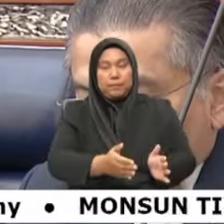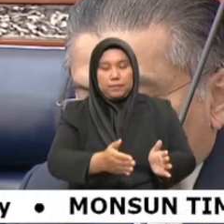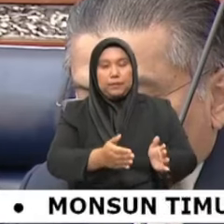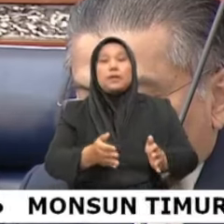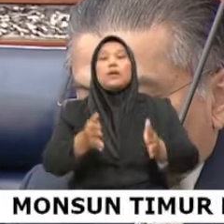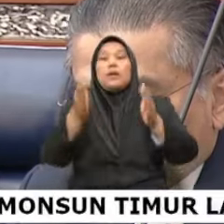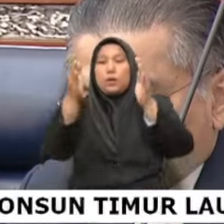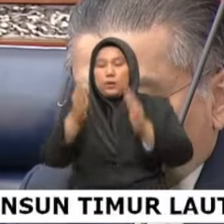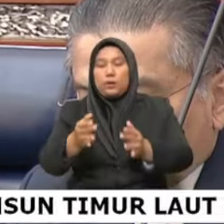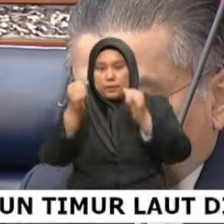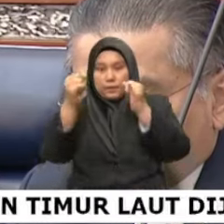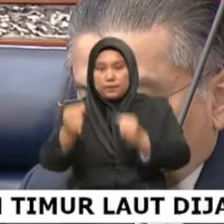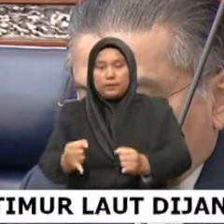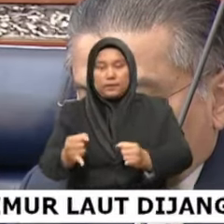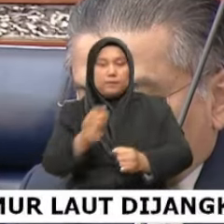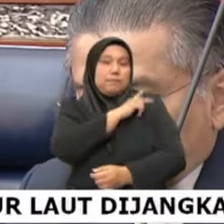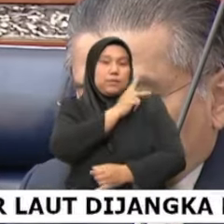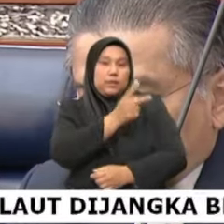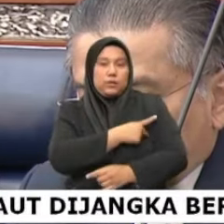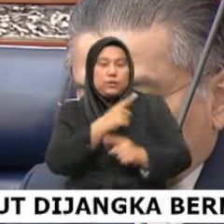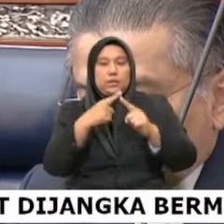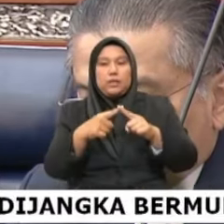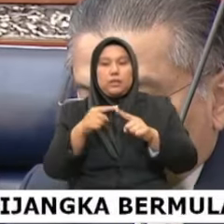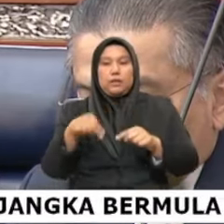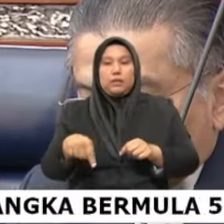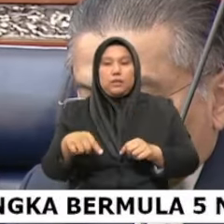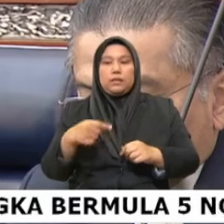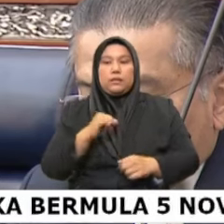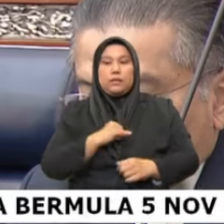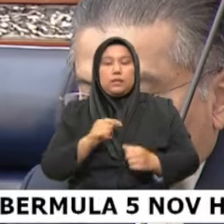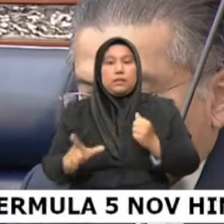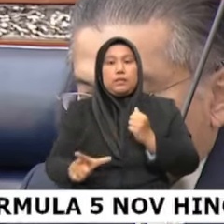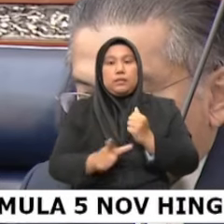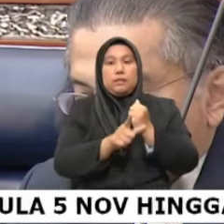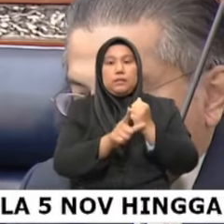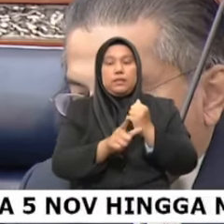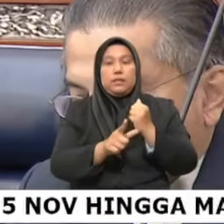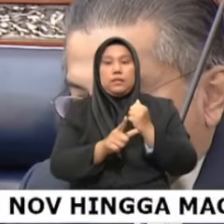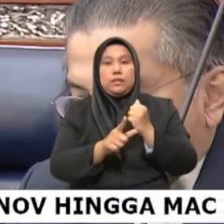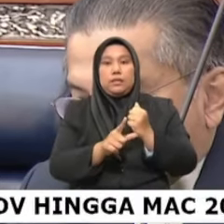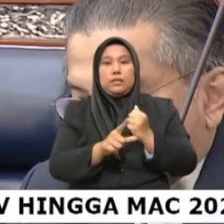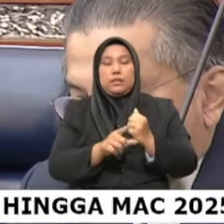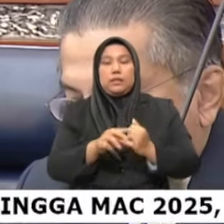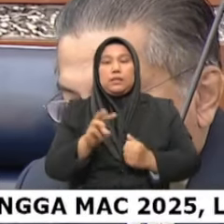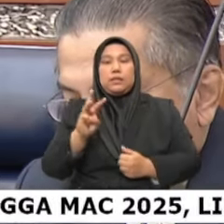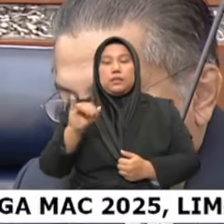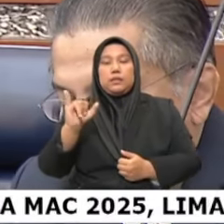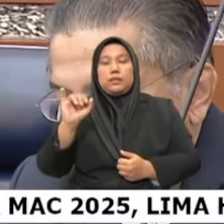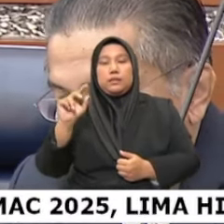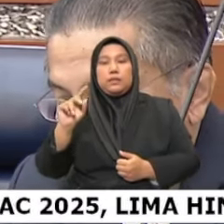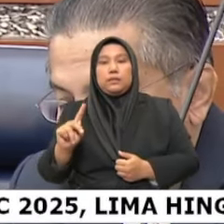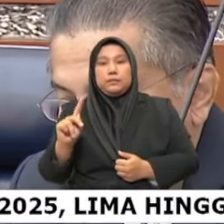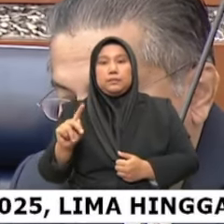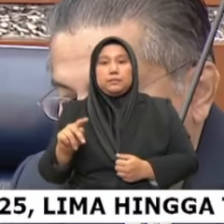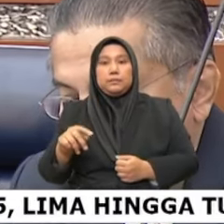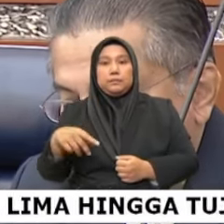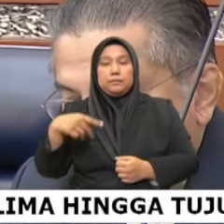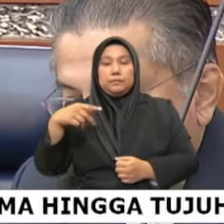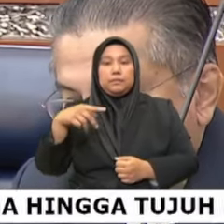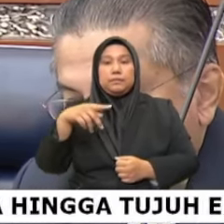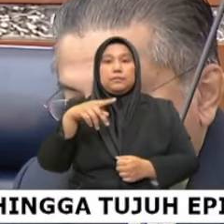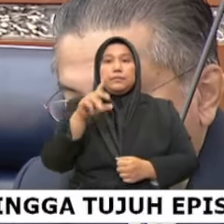berkuasa dalam Dewan ini. Dan saya selaku timbalan WAPE parti DAP di dalam Dewan ini, saya nak